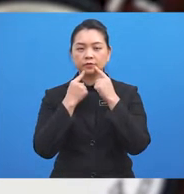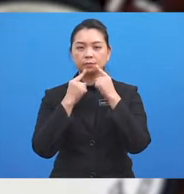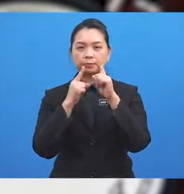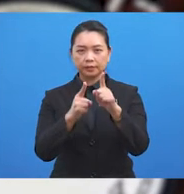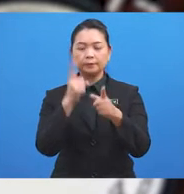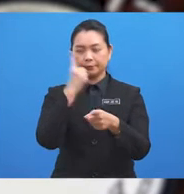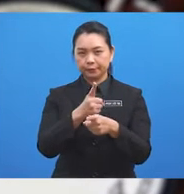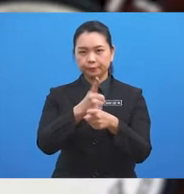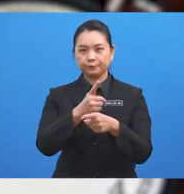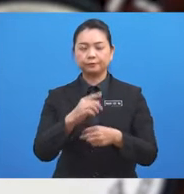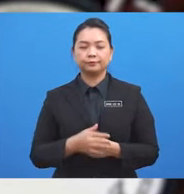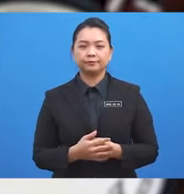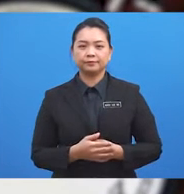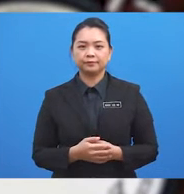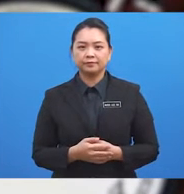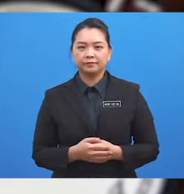Jawapannya betul.